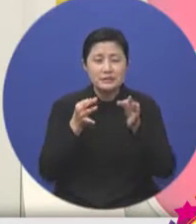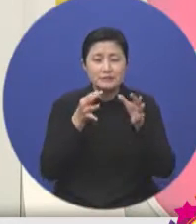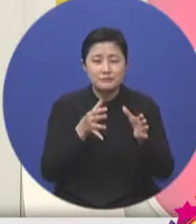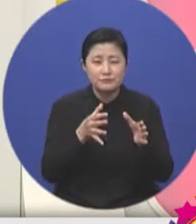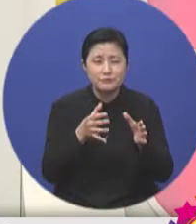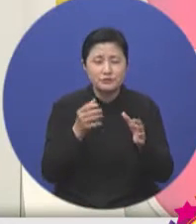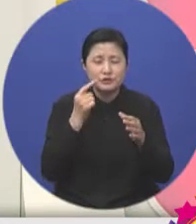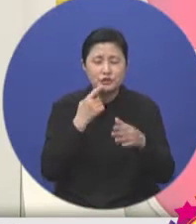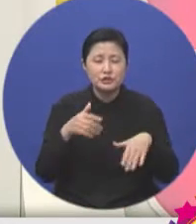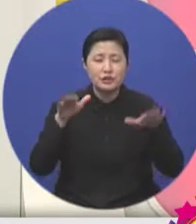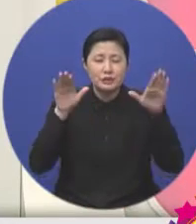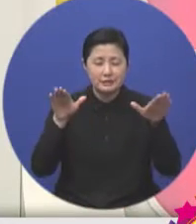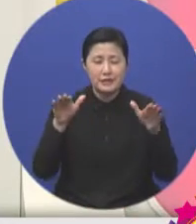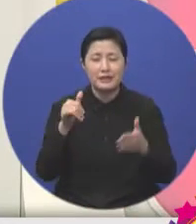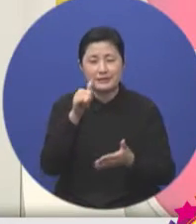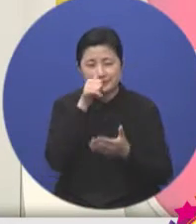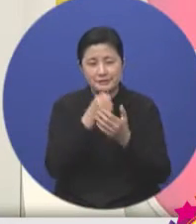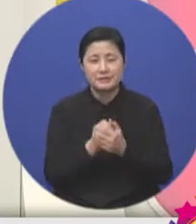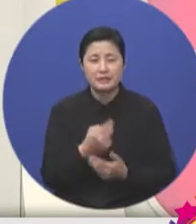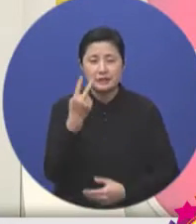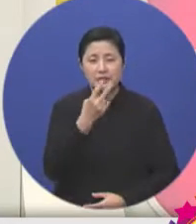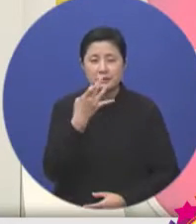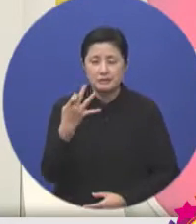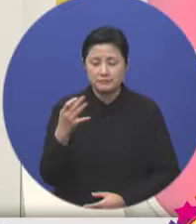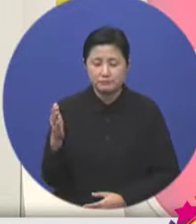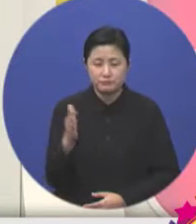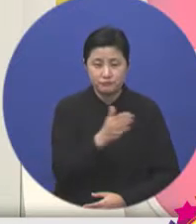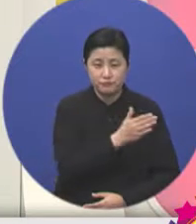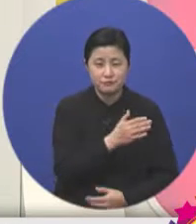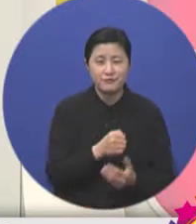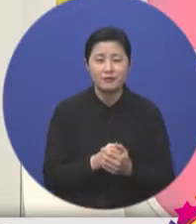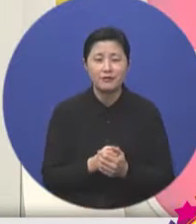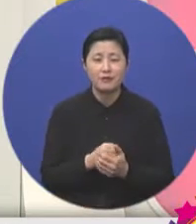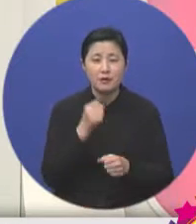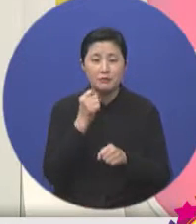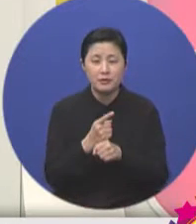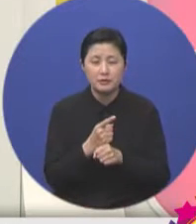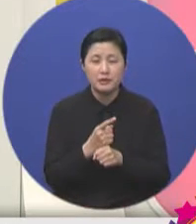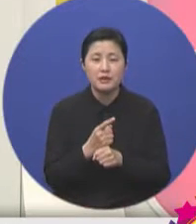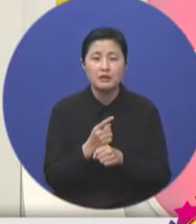해요. 그렇군요. 2014년부터 벌써